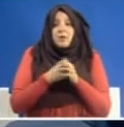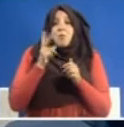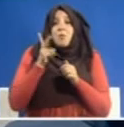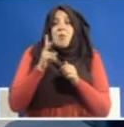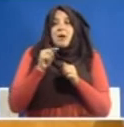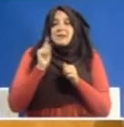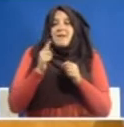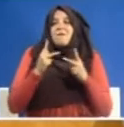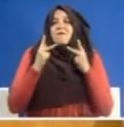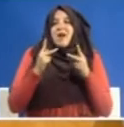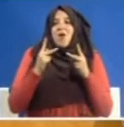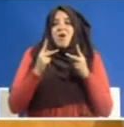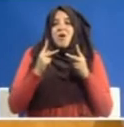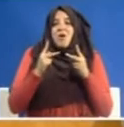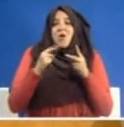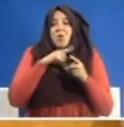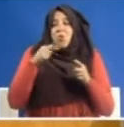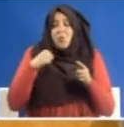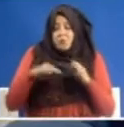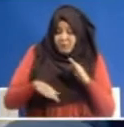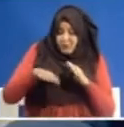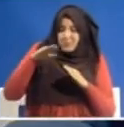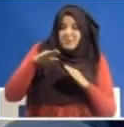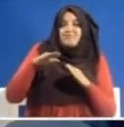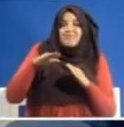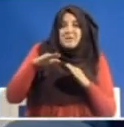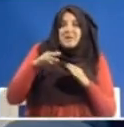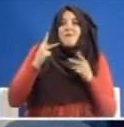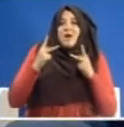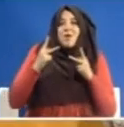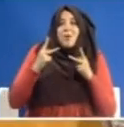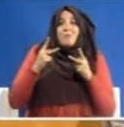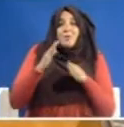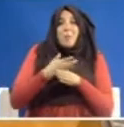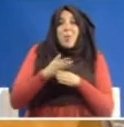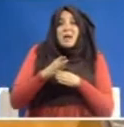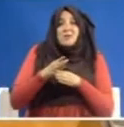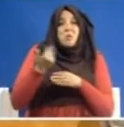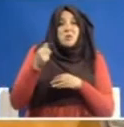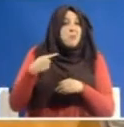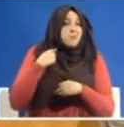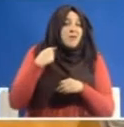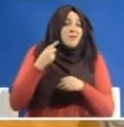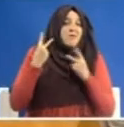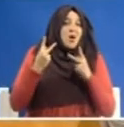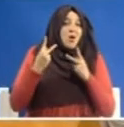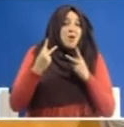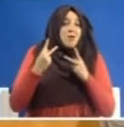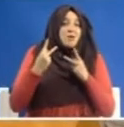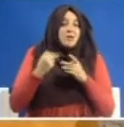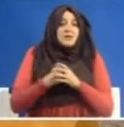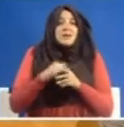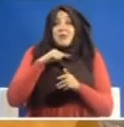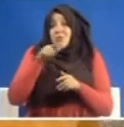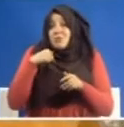القيم التي ربما ربينا عليها أبنائنا تصبح مهددة. ولكن يجب بمعنى أيضا نحن مطالبين أن نربي أبنائنا